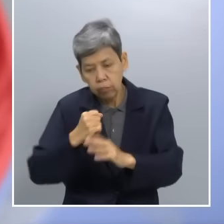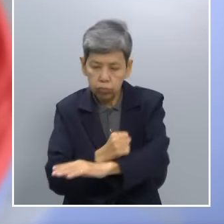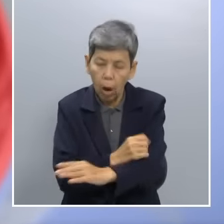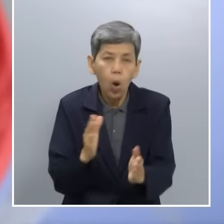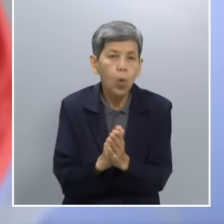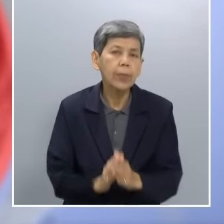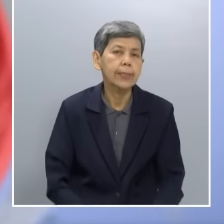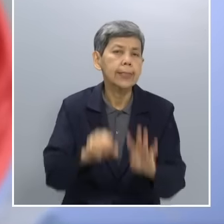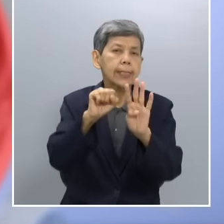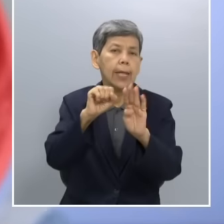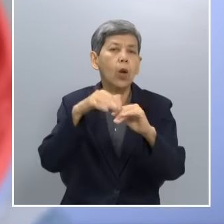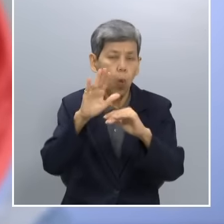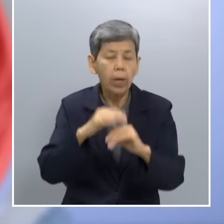ประมาณ400,000กว่าอืก็ตามใบที่ยื่นมานี่แหละ